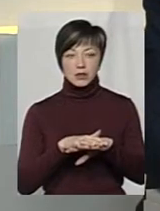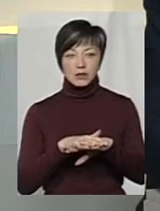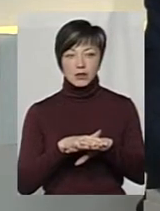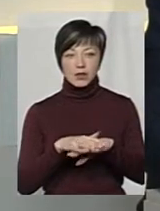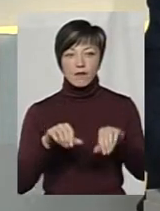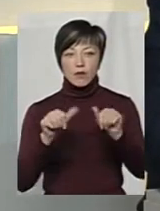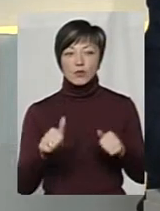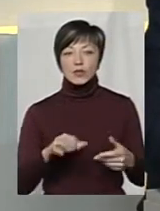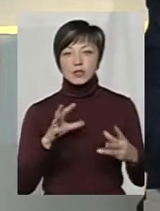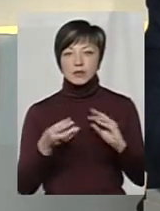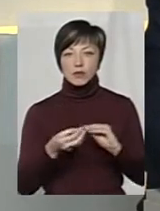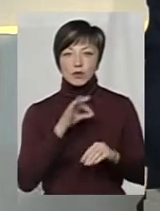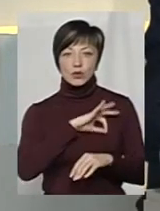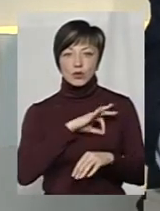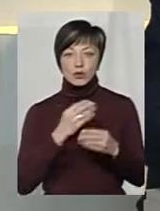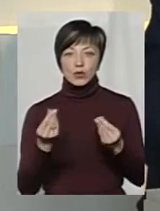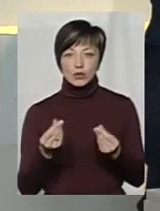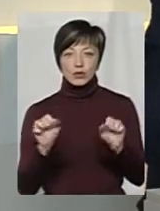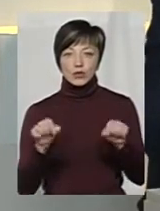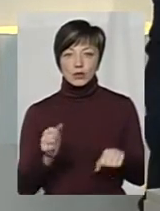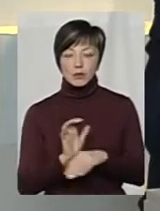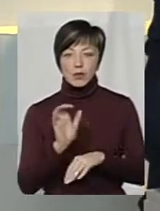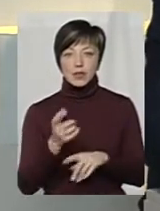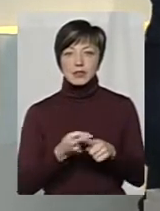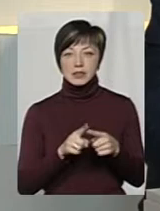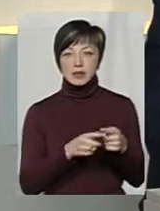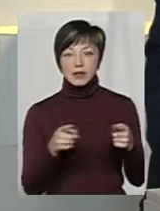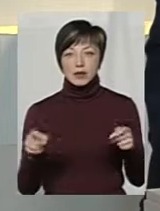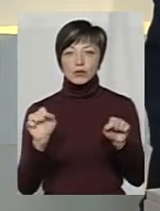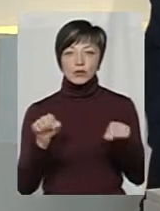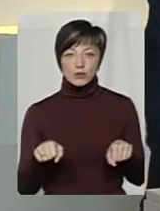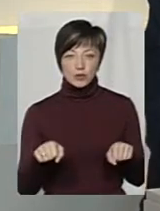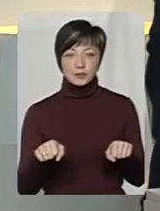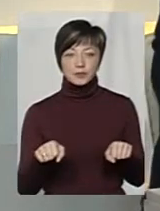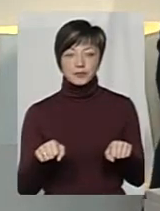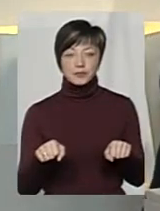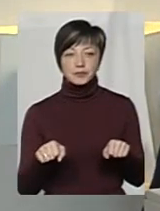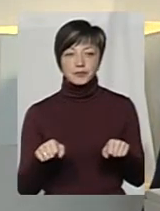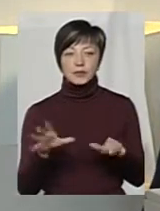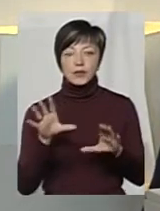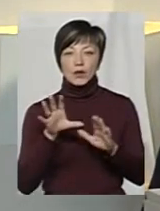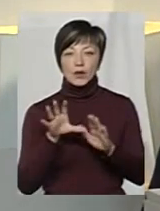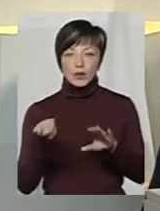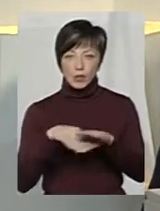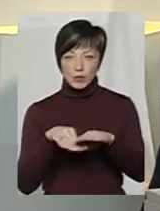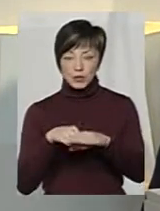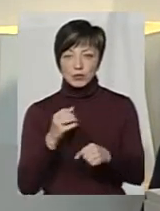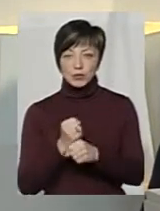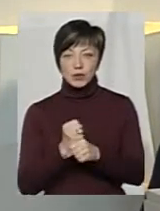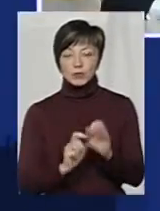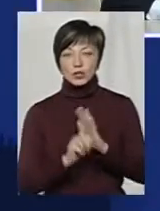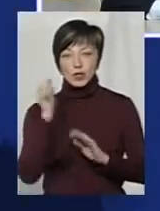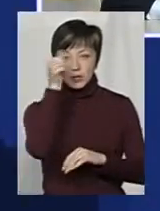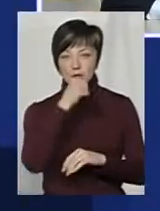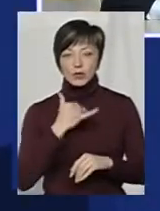формує звіт про використання коштів, і тоді вже можна їх направляти. Оцей період теж можна розмістити. Ну, почали ми рік з того, що